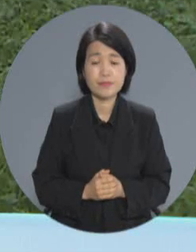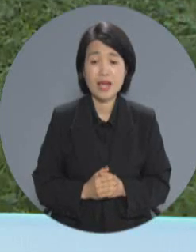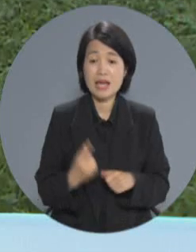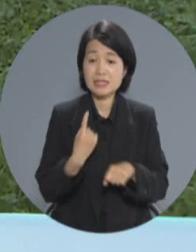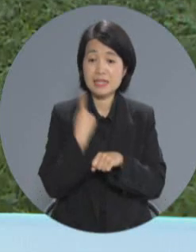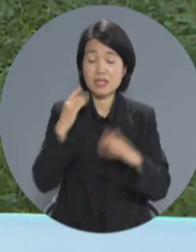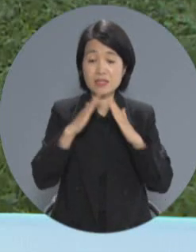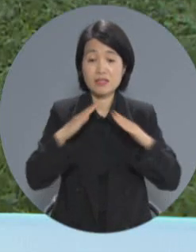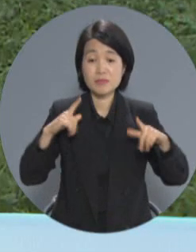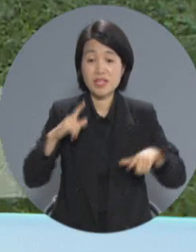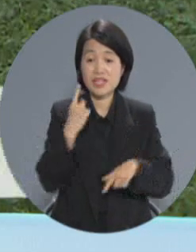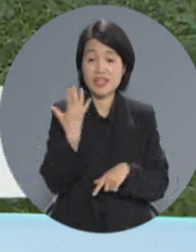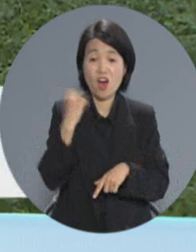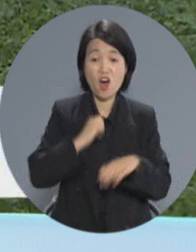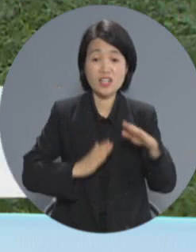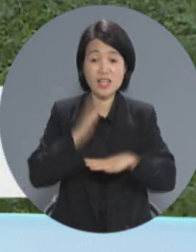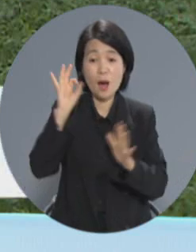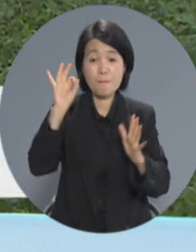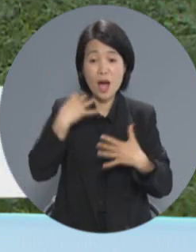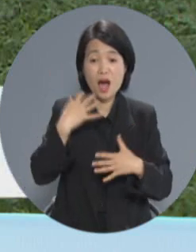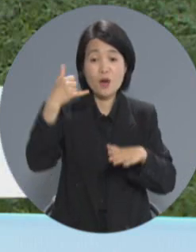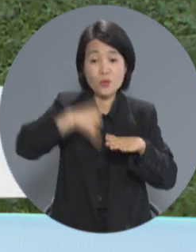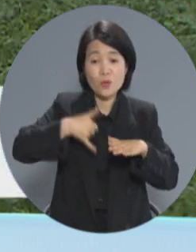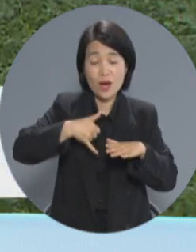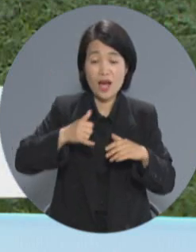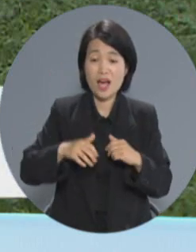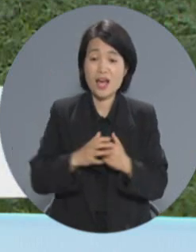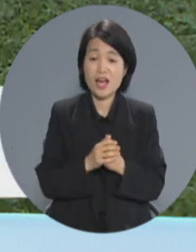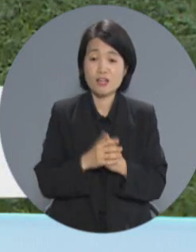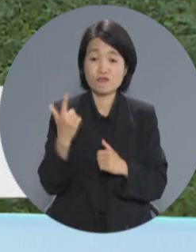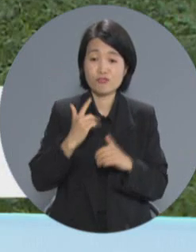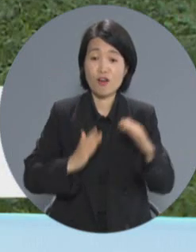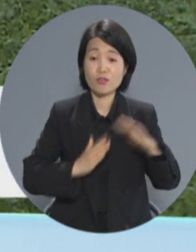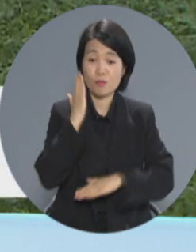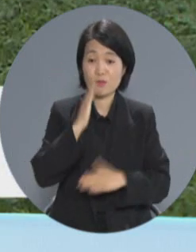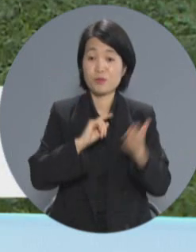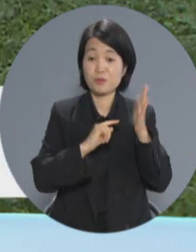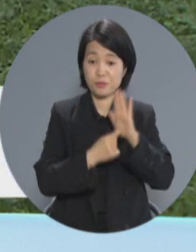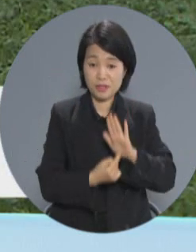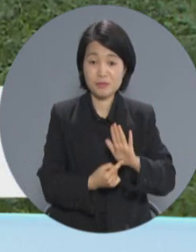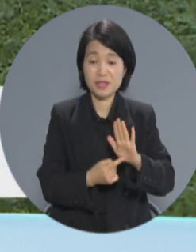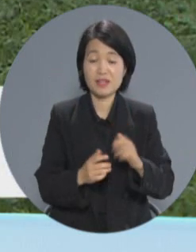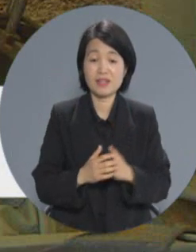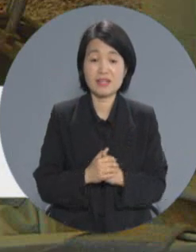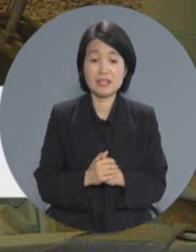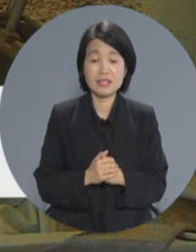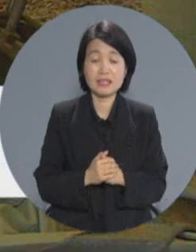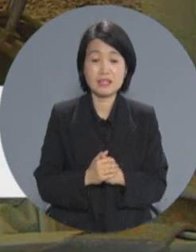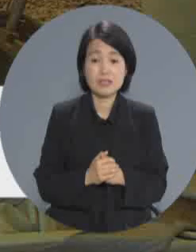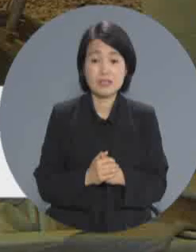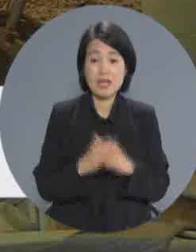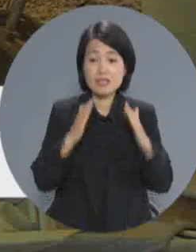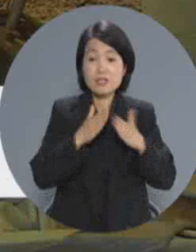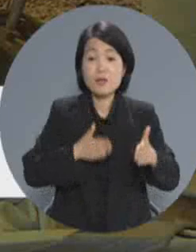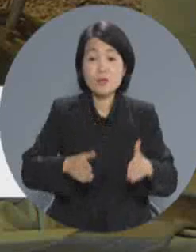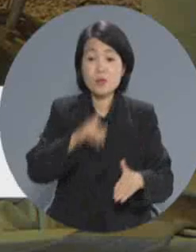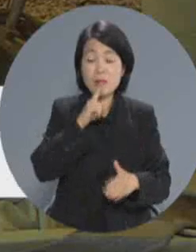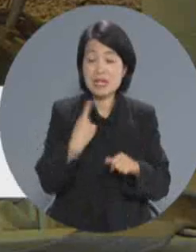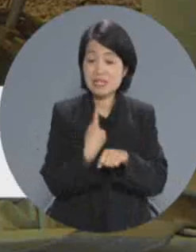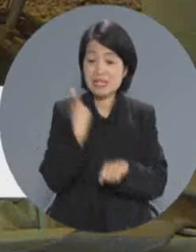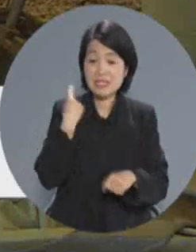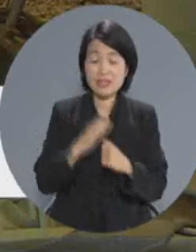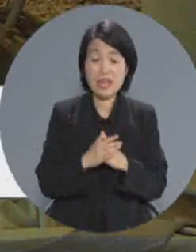지난해 전남에서 1억 원 이상의 고소득을 올린 농가가 6천 가구를 넘어선 것으로 파악됐습니다. 월남도에 따르면